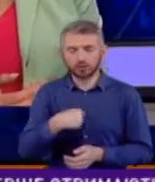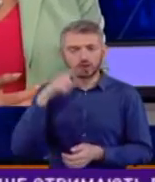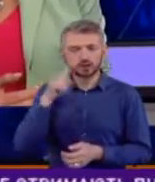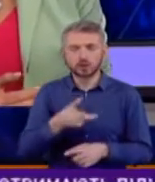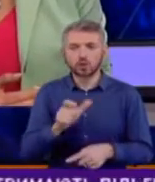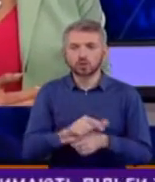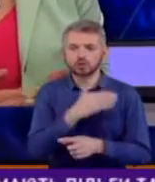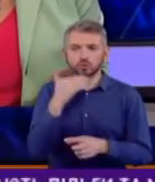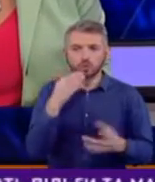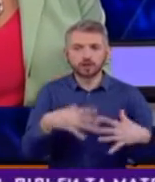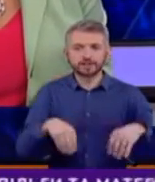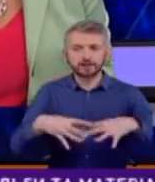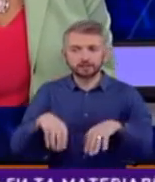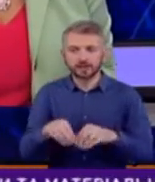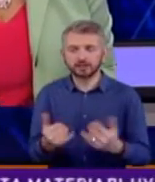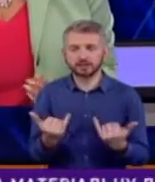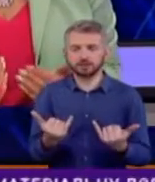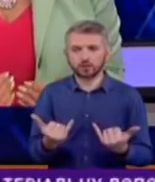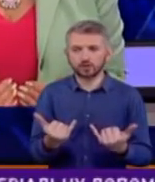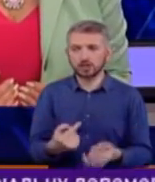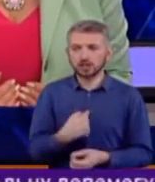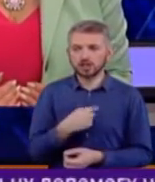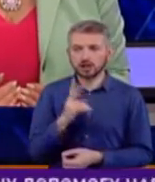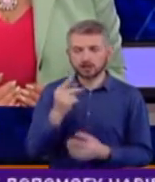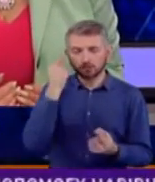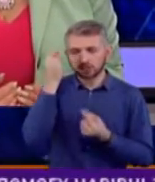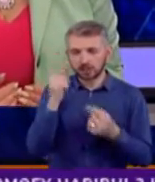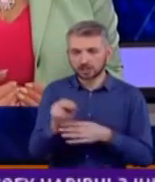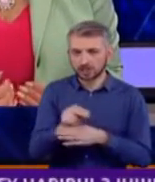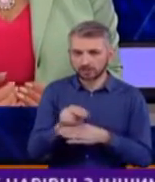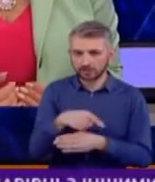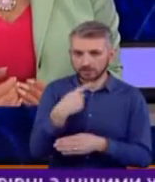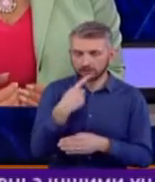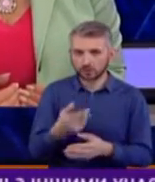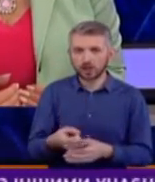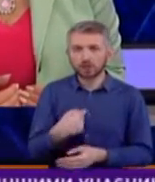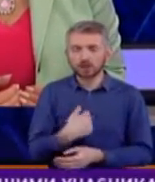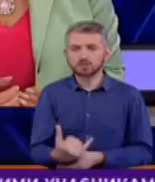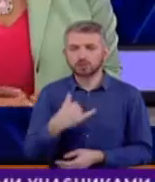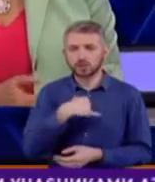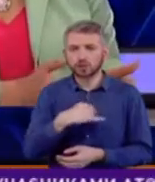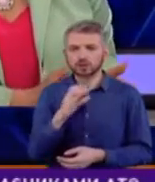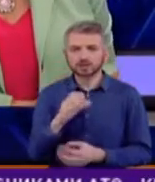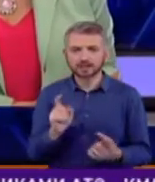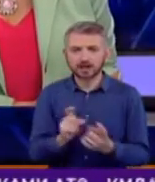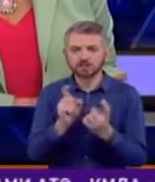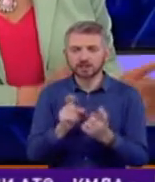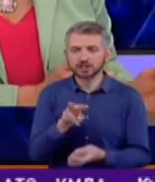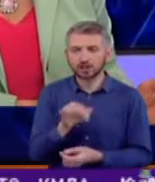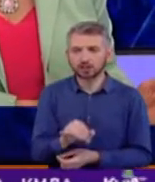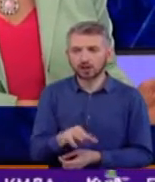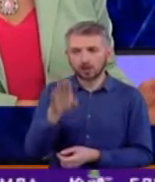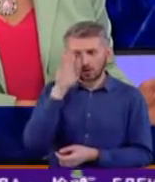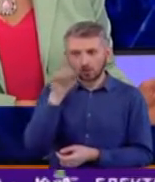много семей на сегодня. Я как психотерапевт сейчас говорю, ко мне приходят с конфликтами. Он